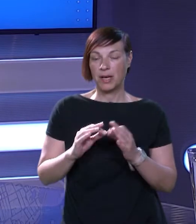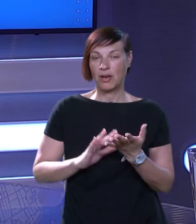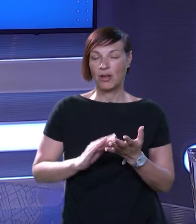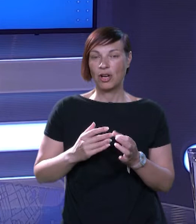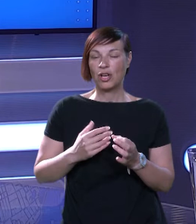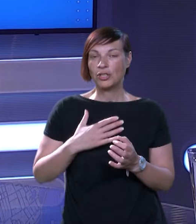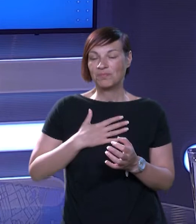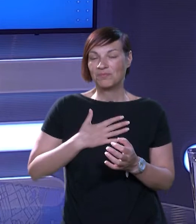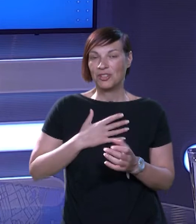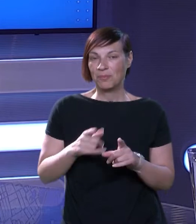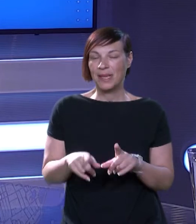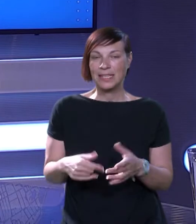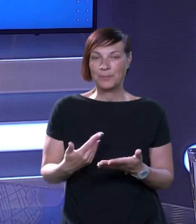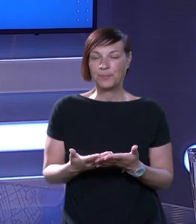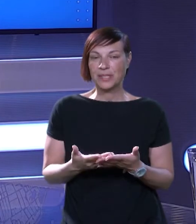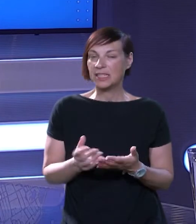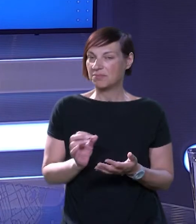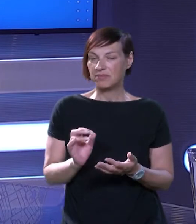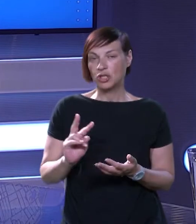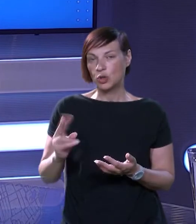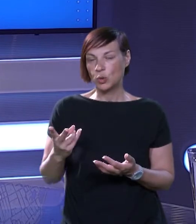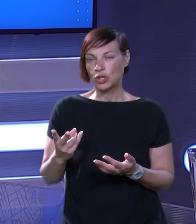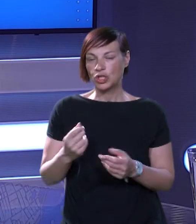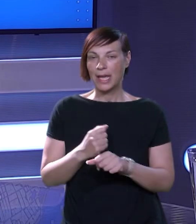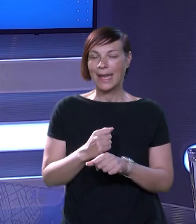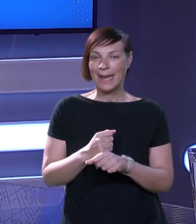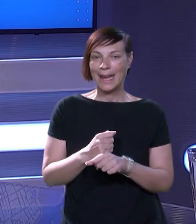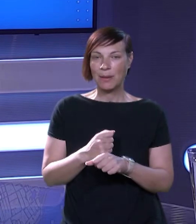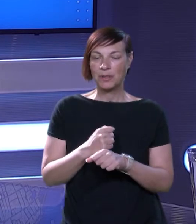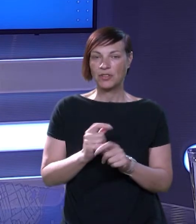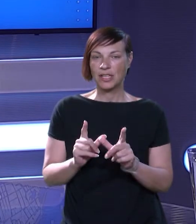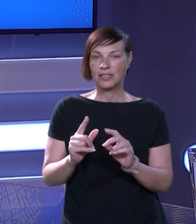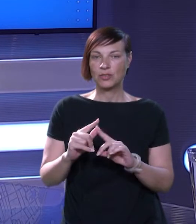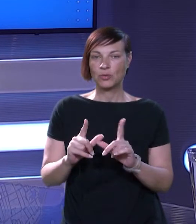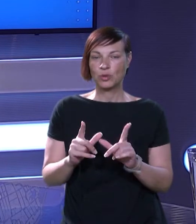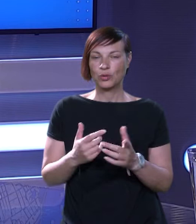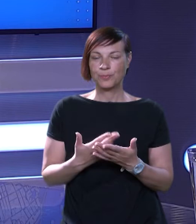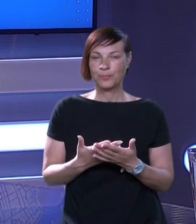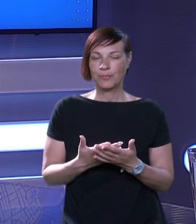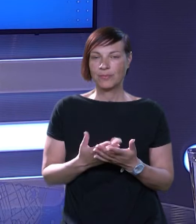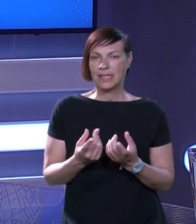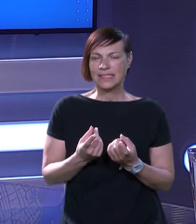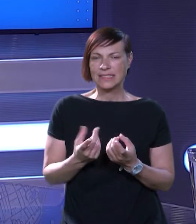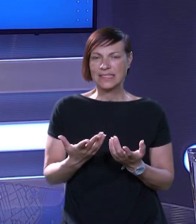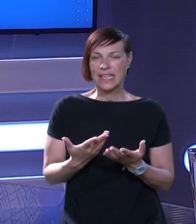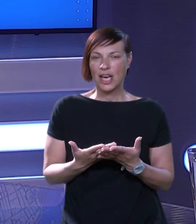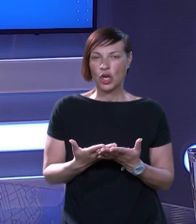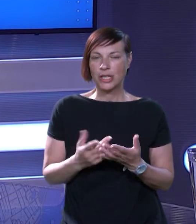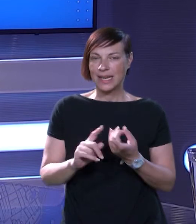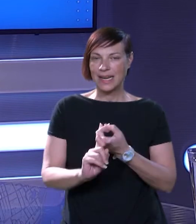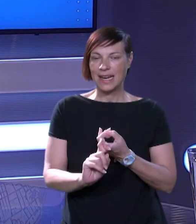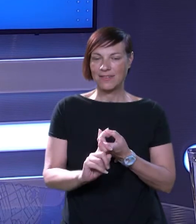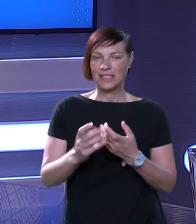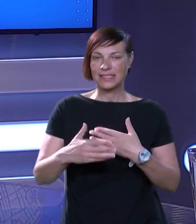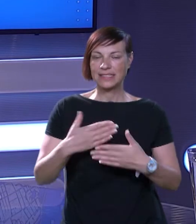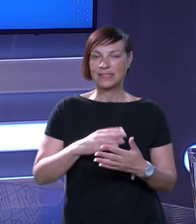meni ono, znaš. I stvarno je napravio drugačiju Gertrudu. Jako je insistirao na toj